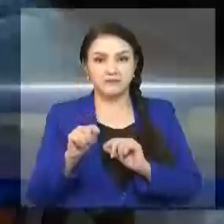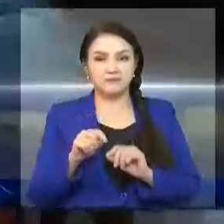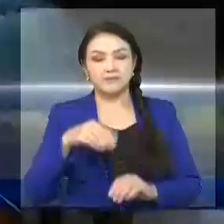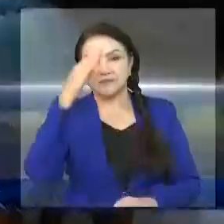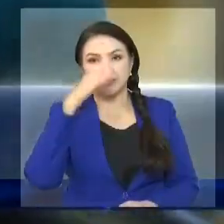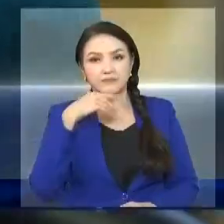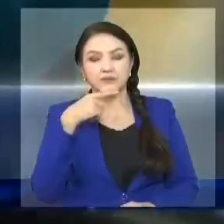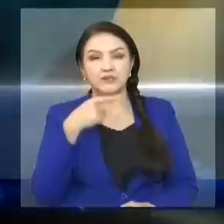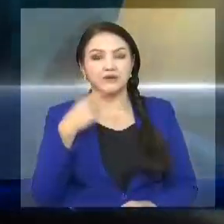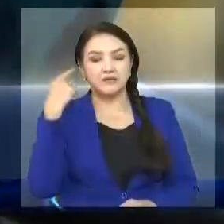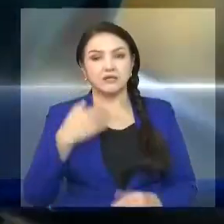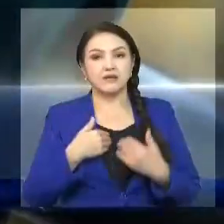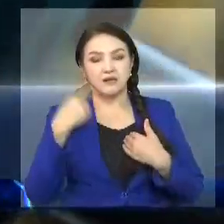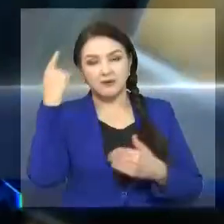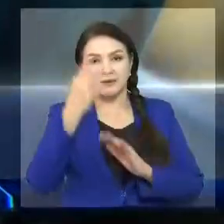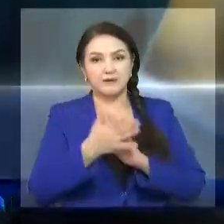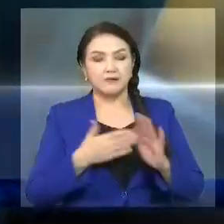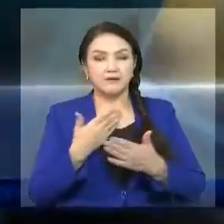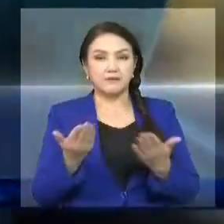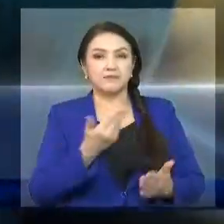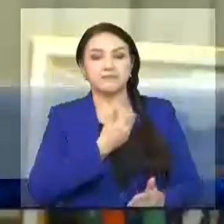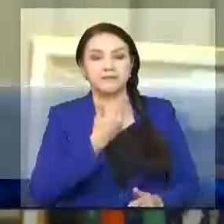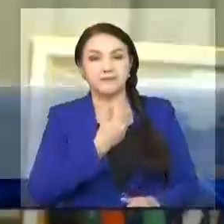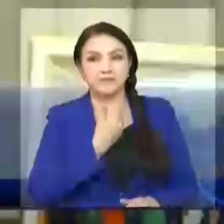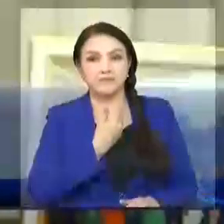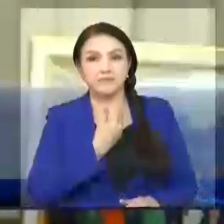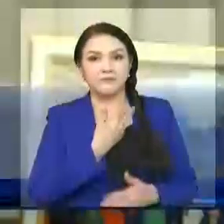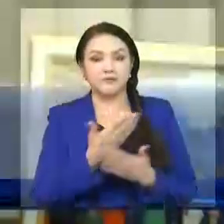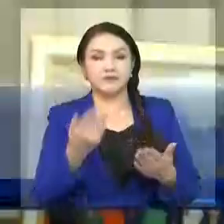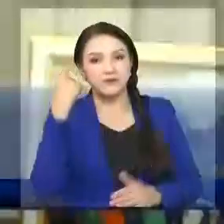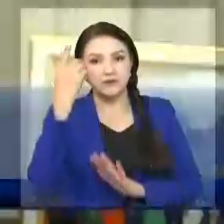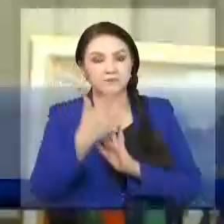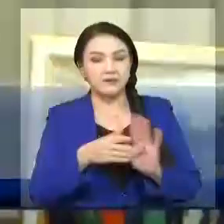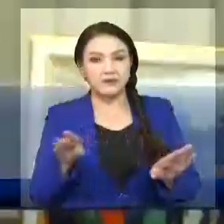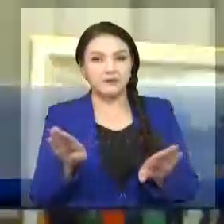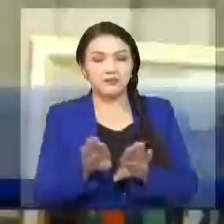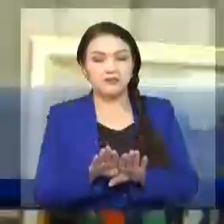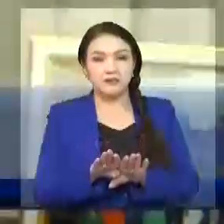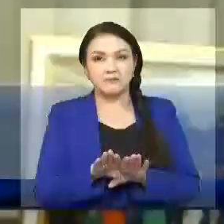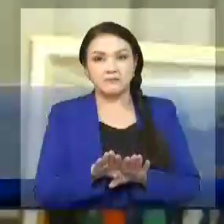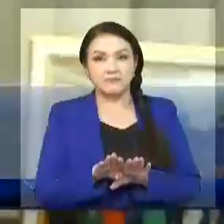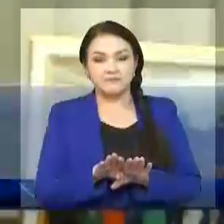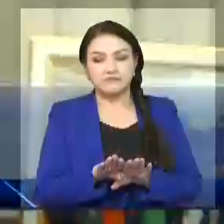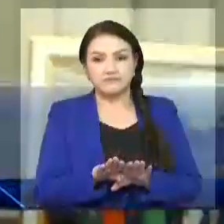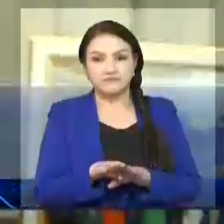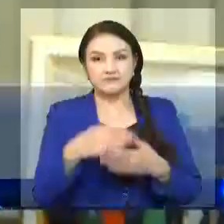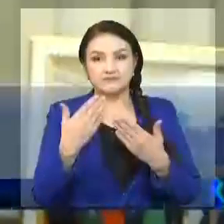Отец говорит, ну я понимаю твое желание, но ты пойми, вот,